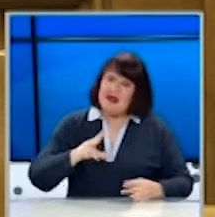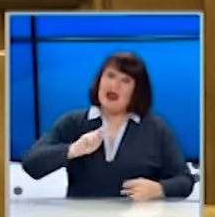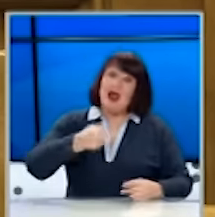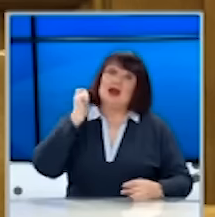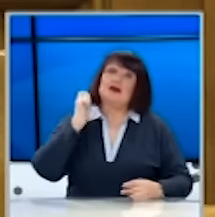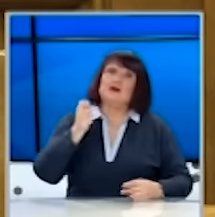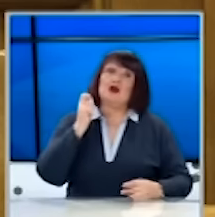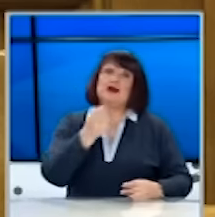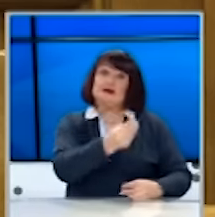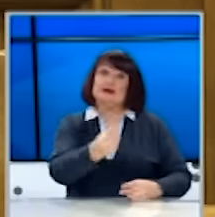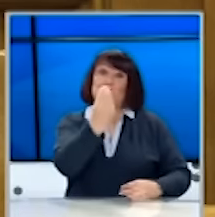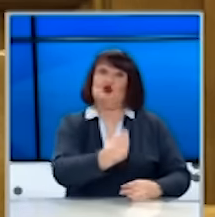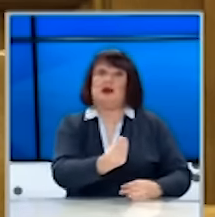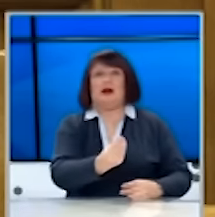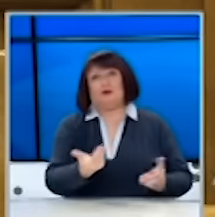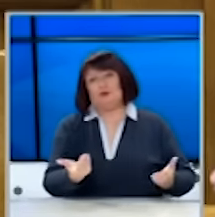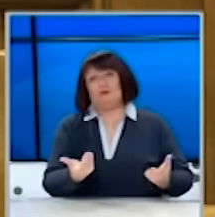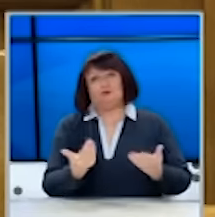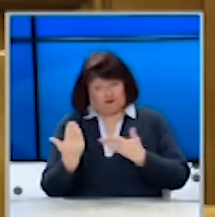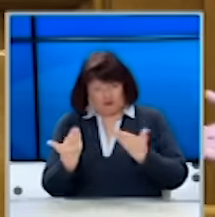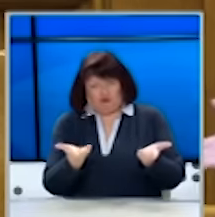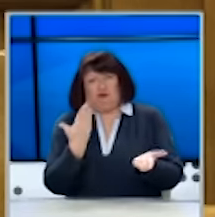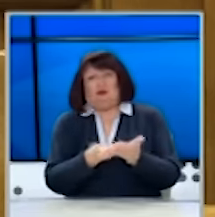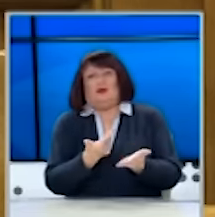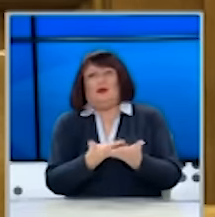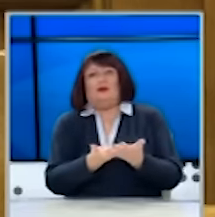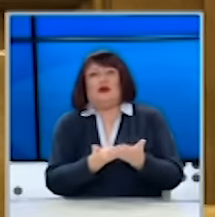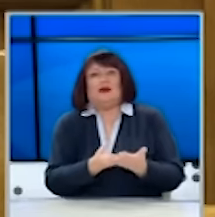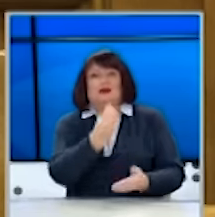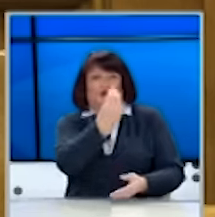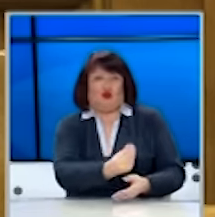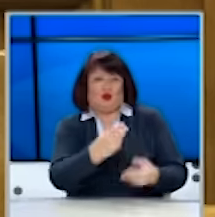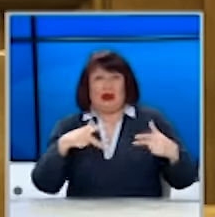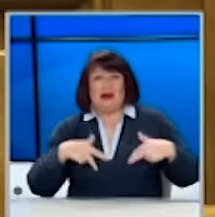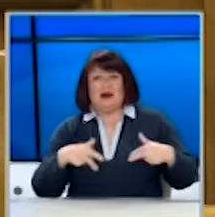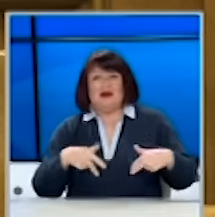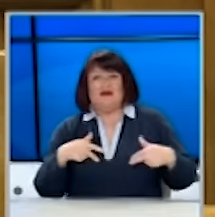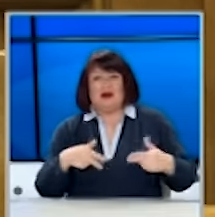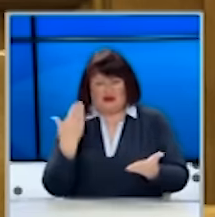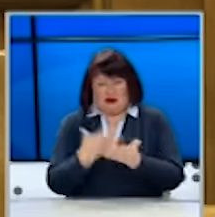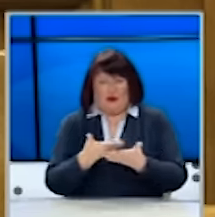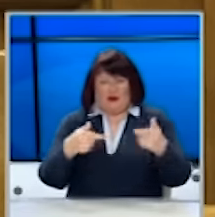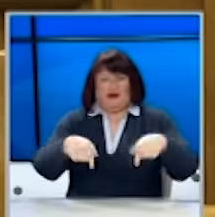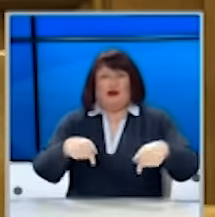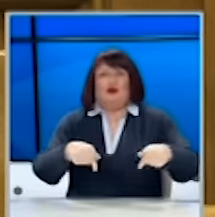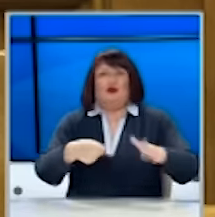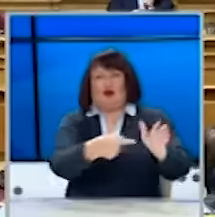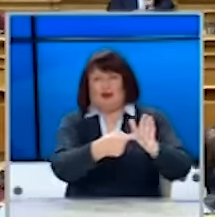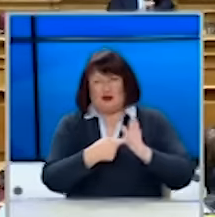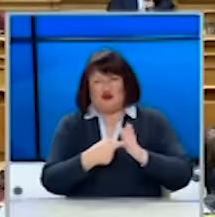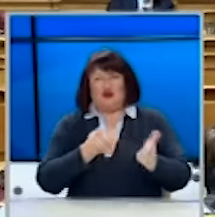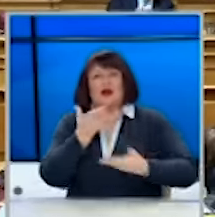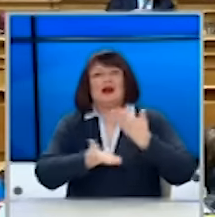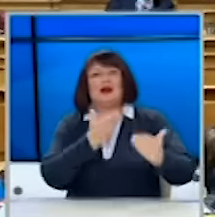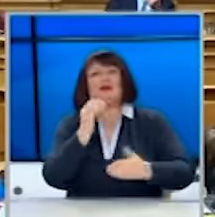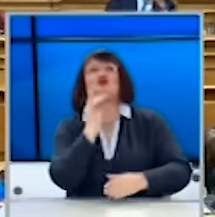γίνεται καλύτερη. Ορίστε, αν θέλετε να γίνετε καλύτεροι, πεδίο λόξης λαμπρών, ικανοποιήστε τα αιτήματα